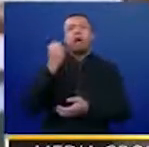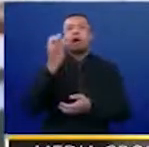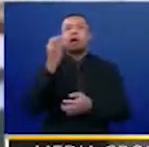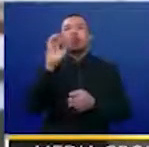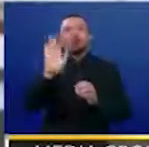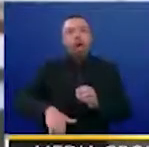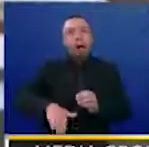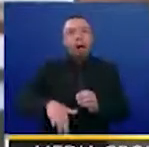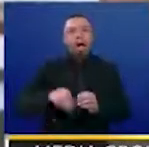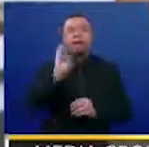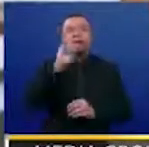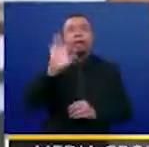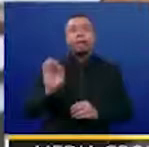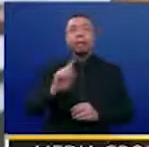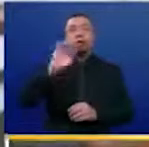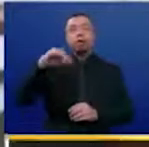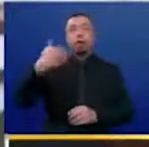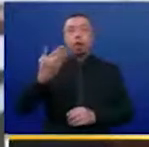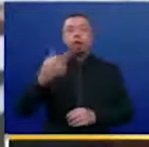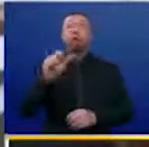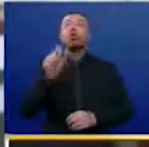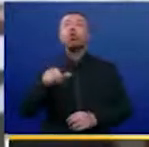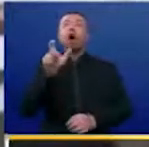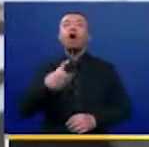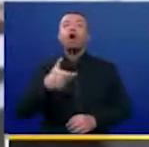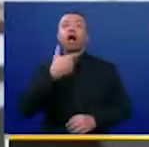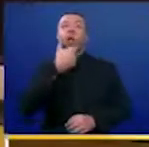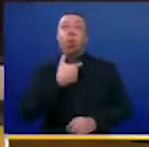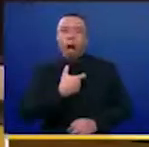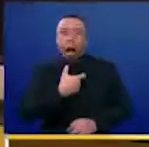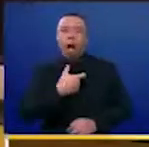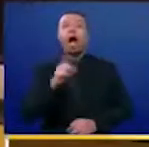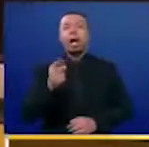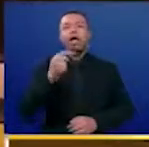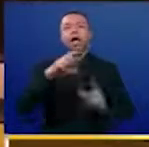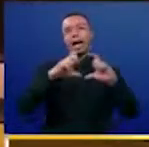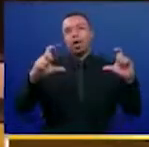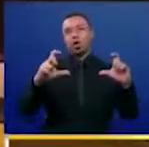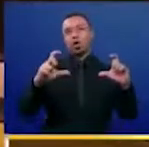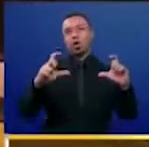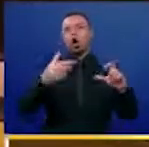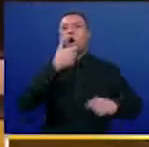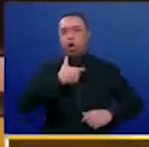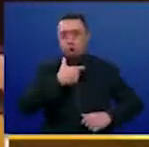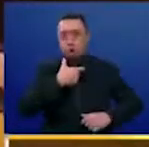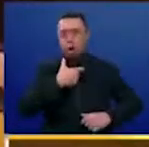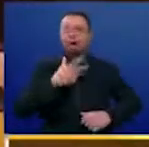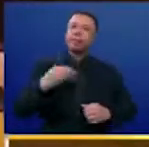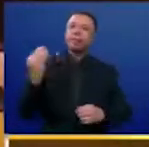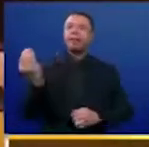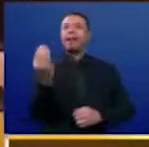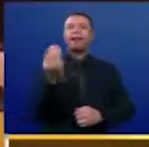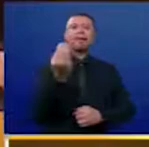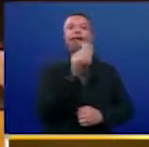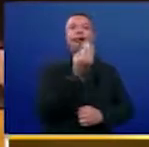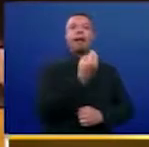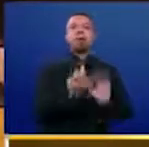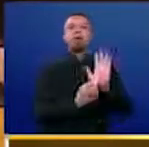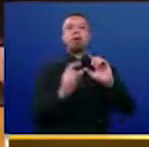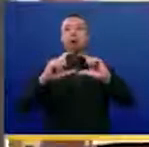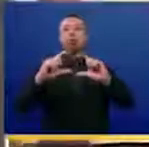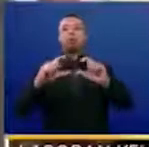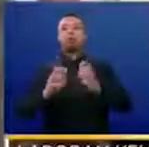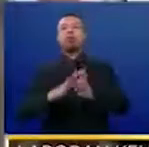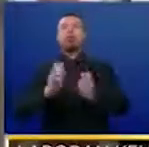beranjak lansia kita punya kartu Semarang hebat lansia Valencia ini bisa muter-muter saat Semarang tunjukin kartu